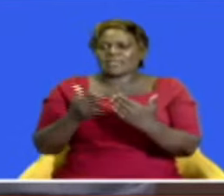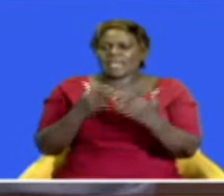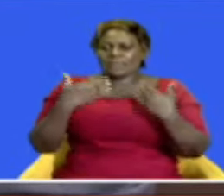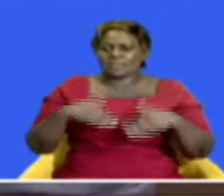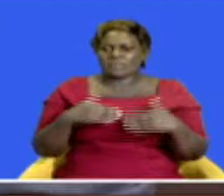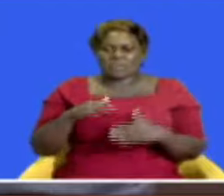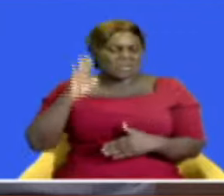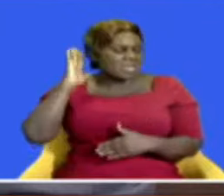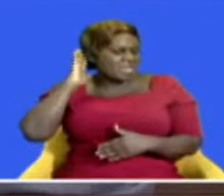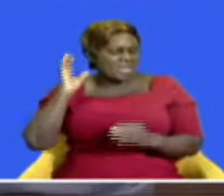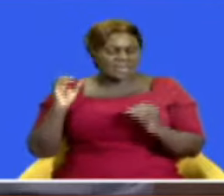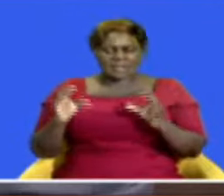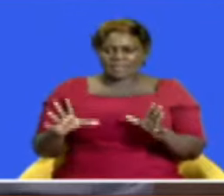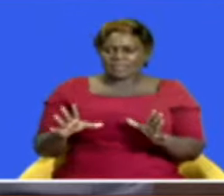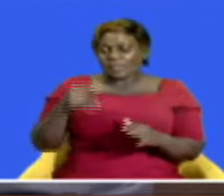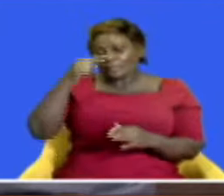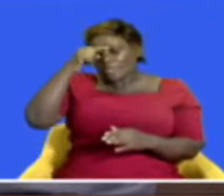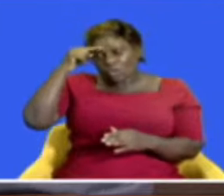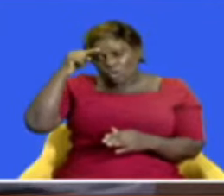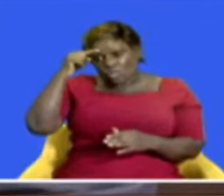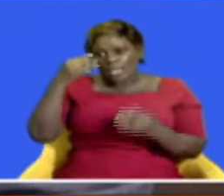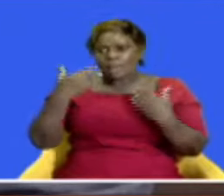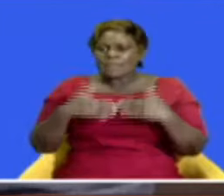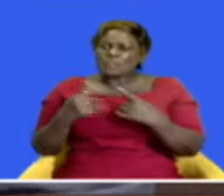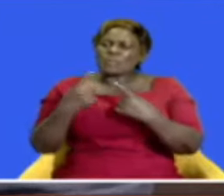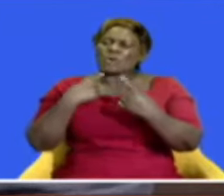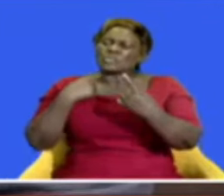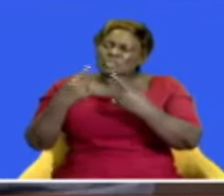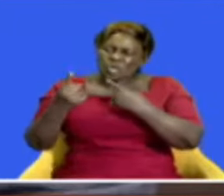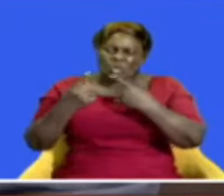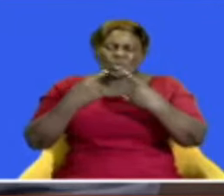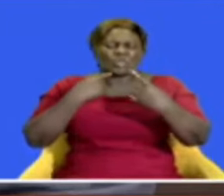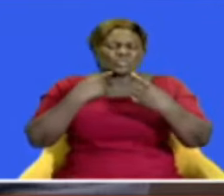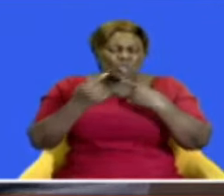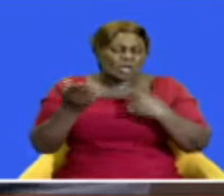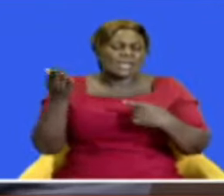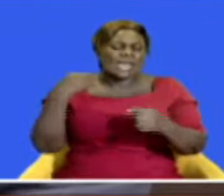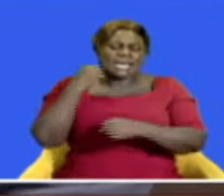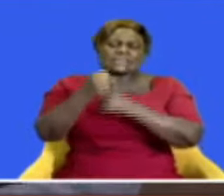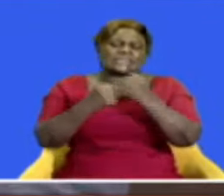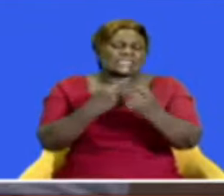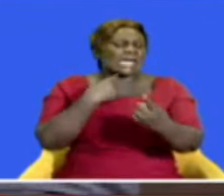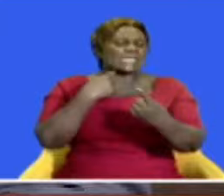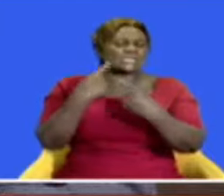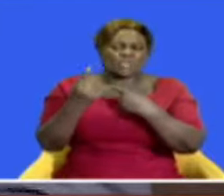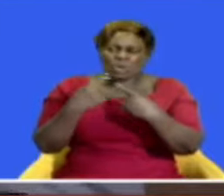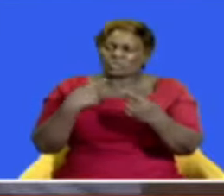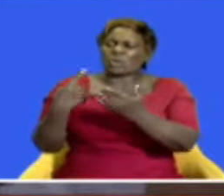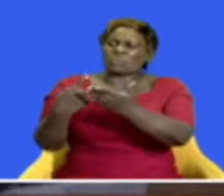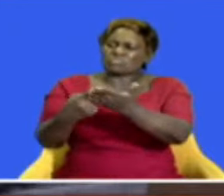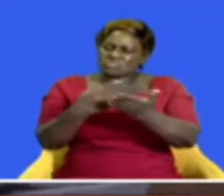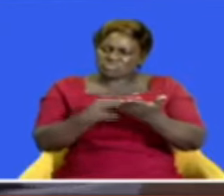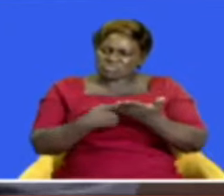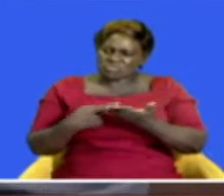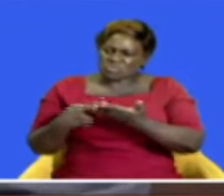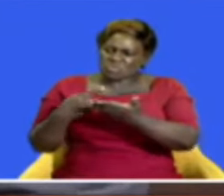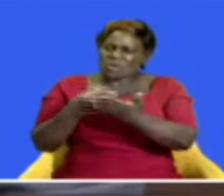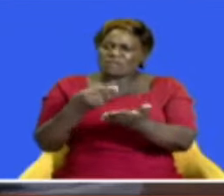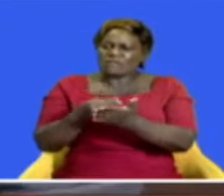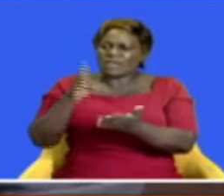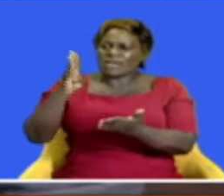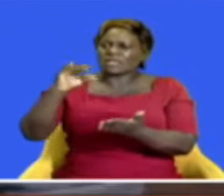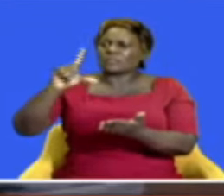serikali isiyosikiliza, kwa sababu watu wamezungumza sana mwaka uliopita na mwaka huu. Majadiliano ya hii finance